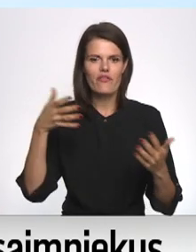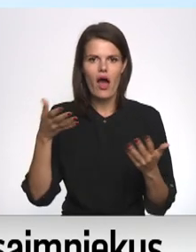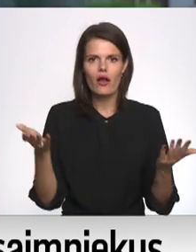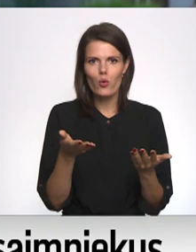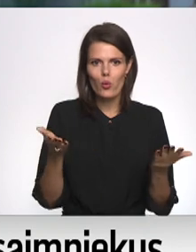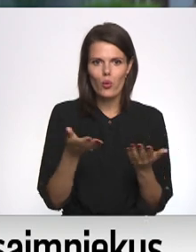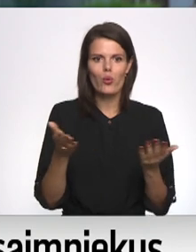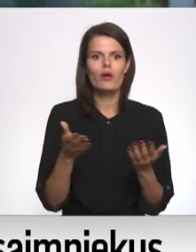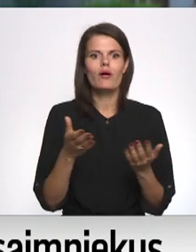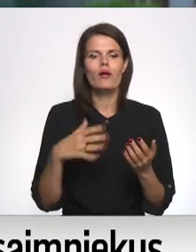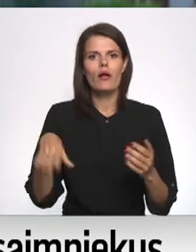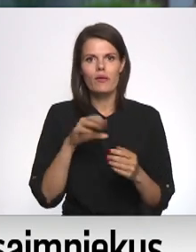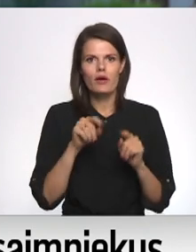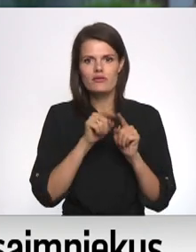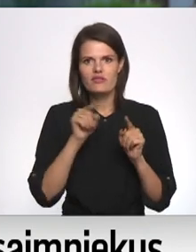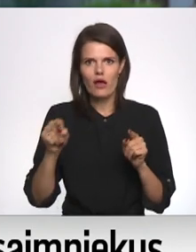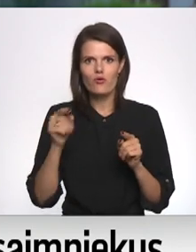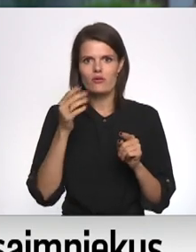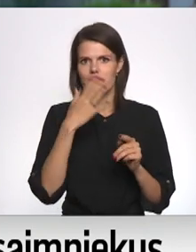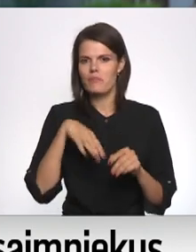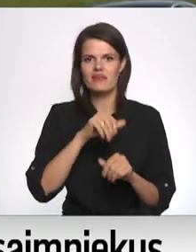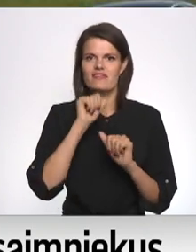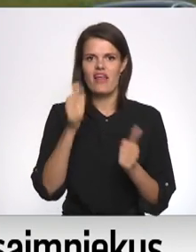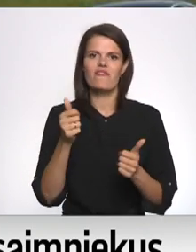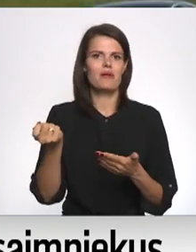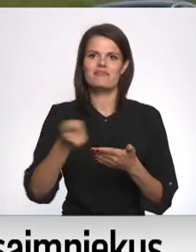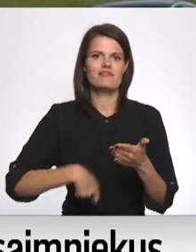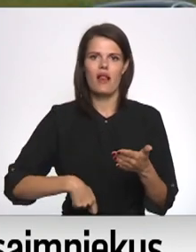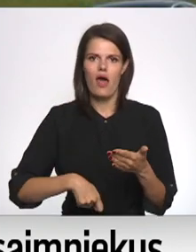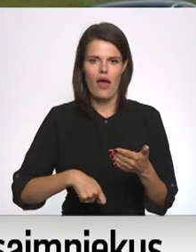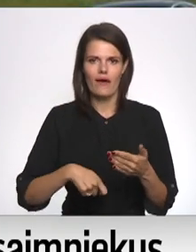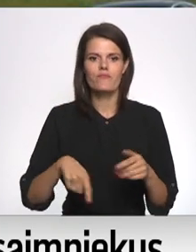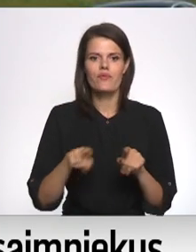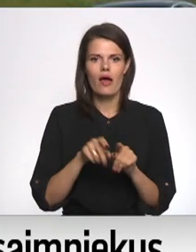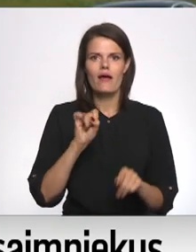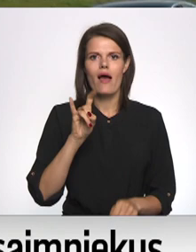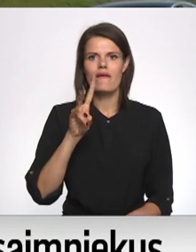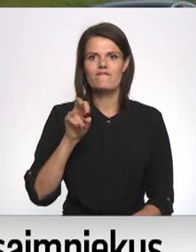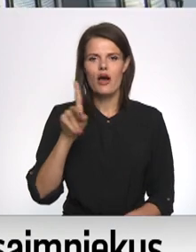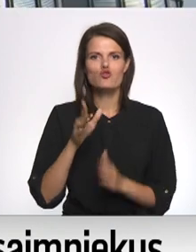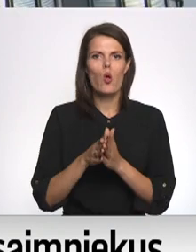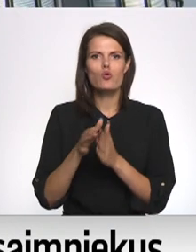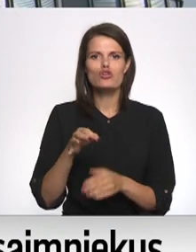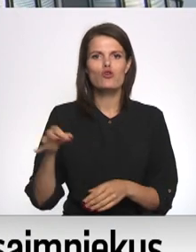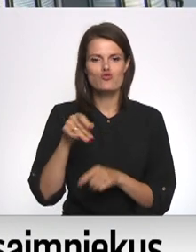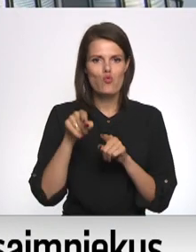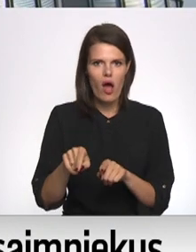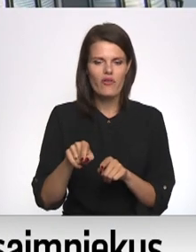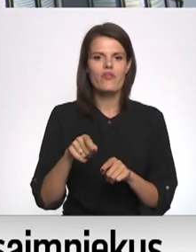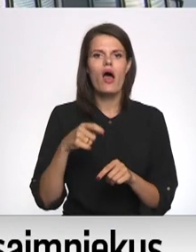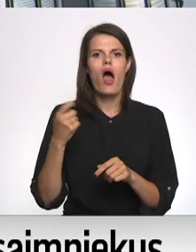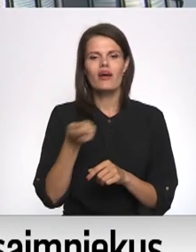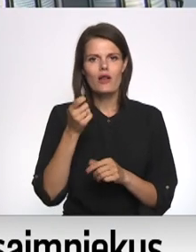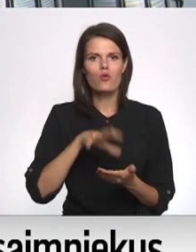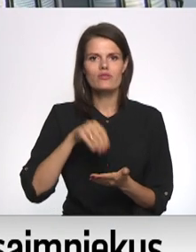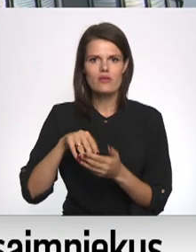Mēs tīši mēs jau mikrotatumos strādāt, mēs nevaram ņemt atslēgt. Arī Aivars Trons Lūzas novada Ciblā līdz ar graudu augu un zālā